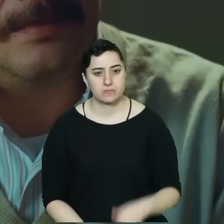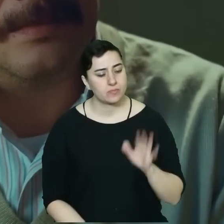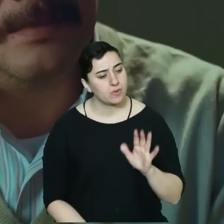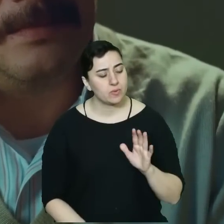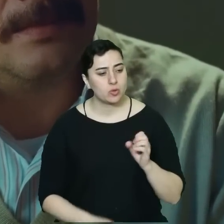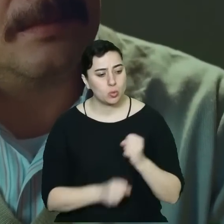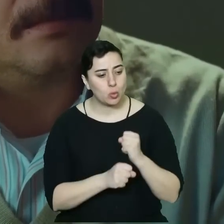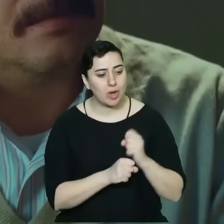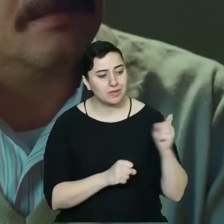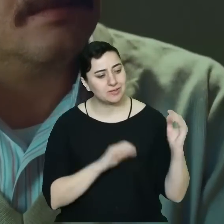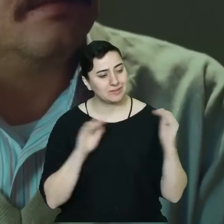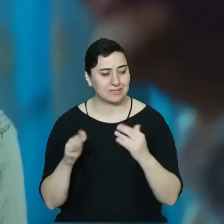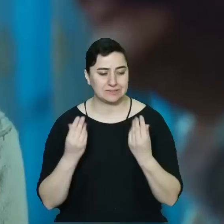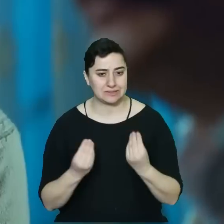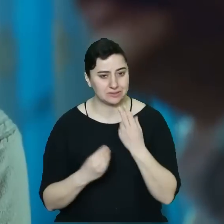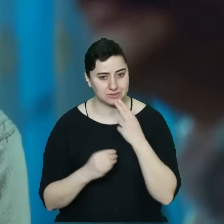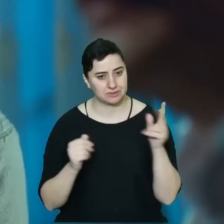Aman Güler elini çekmesin.